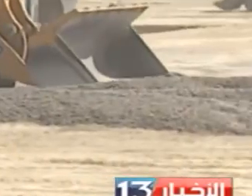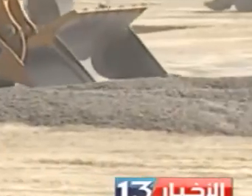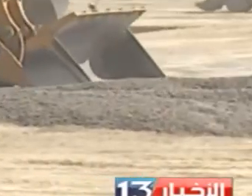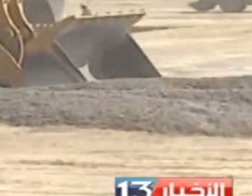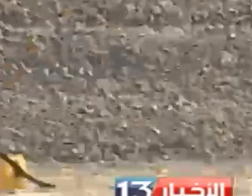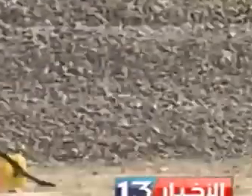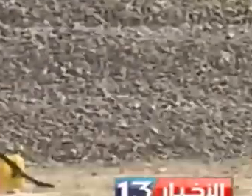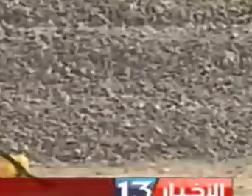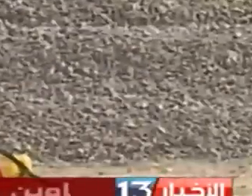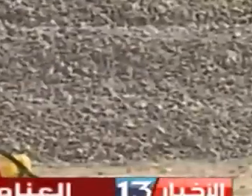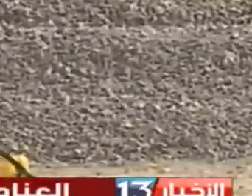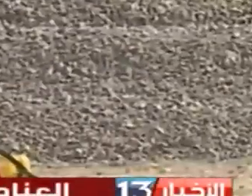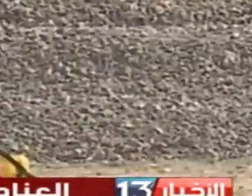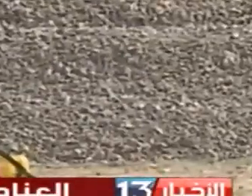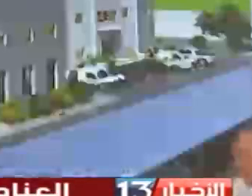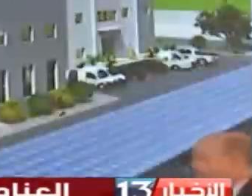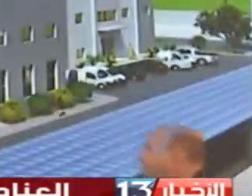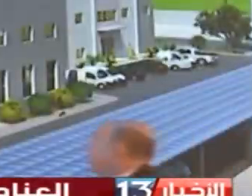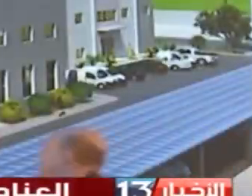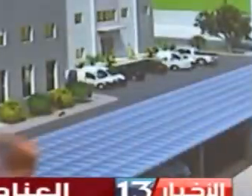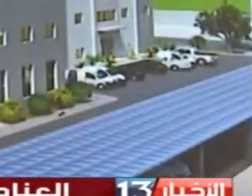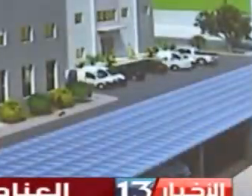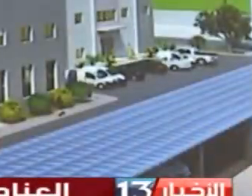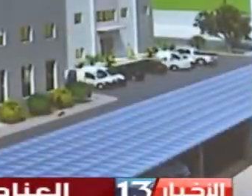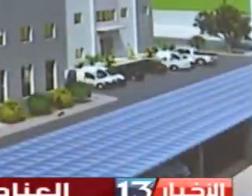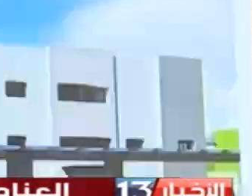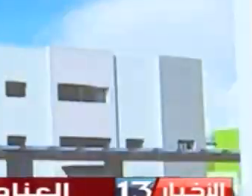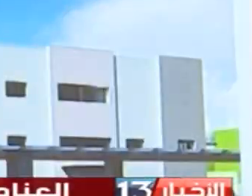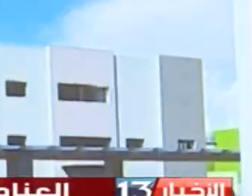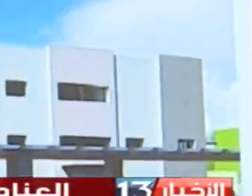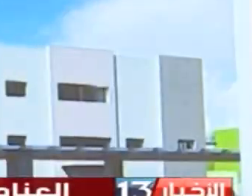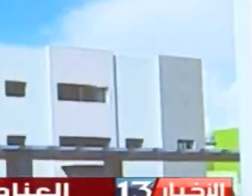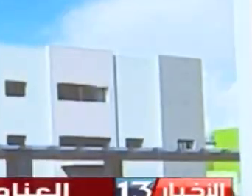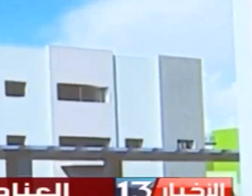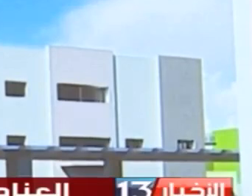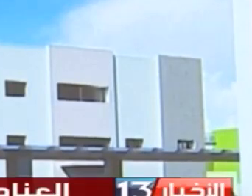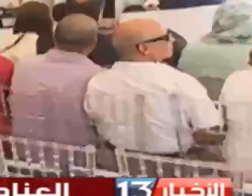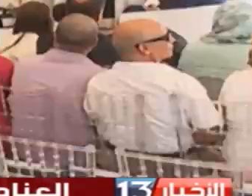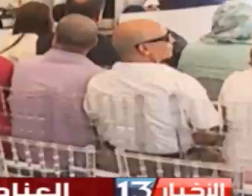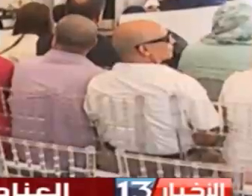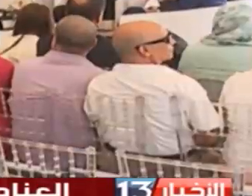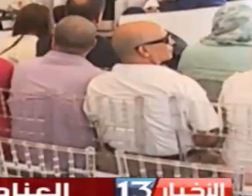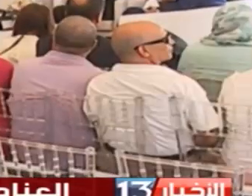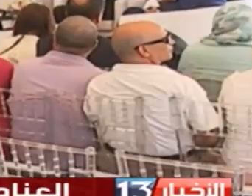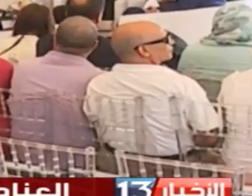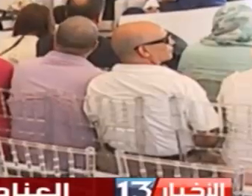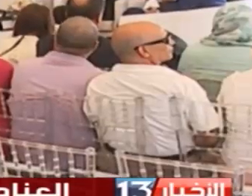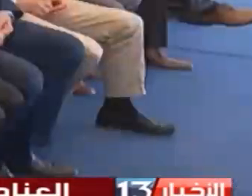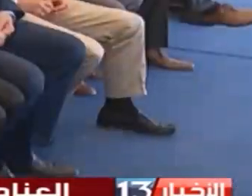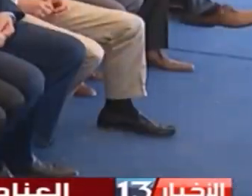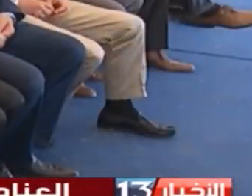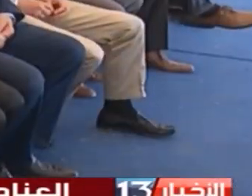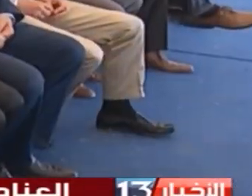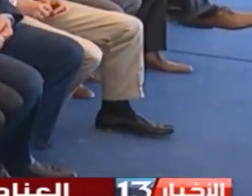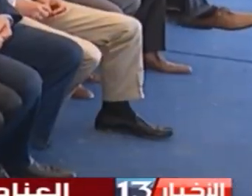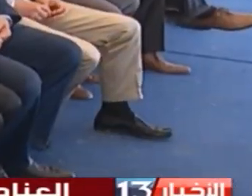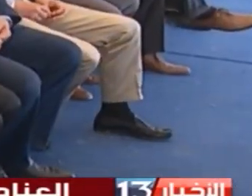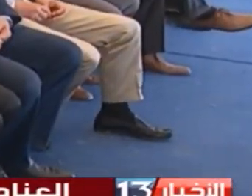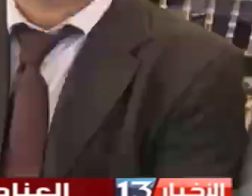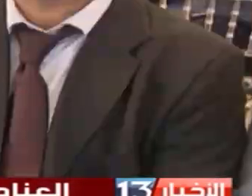الشروع في تشغيل محطه انتاج الكهرباء بالملكيه بتوربينات الغازيه بطاقه انتاجيه تطالب وسته مائه من